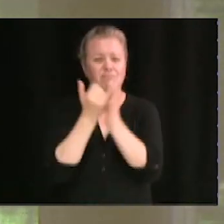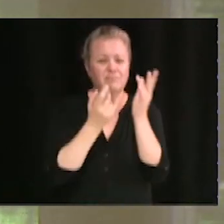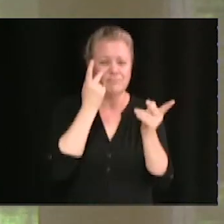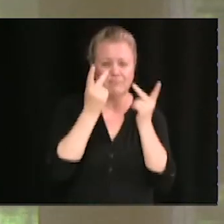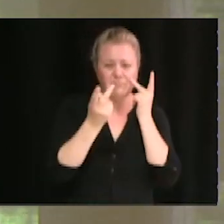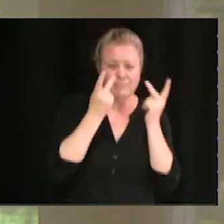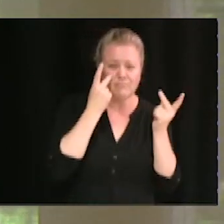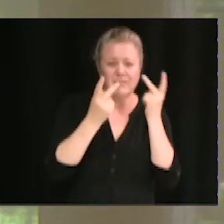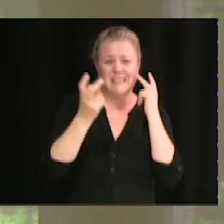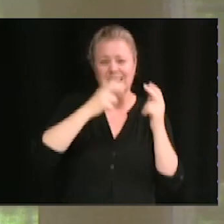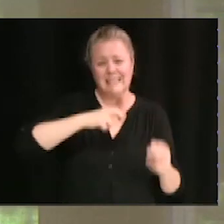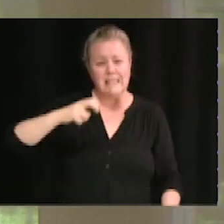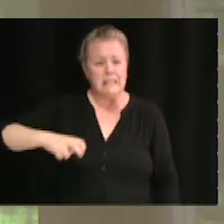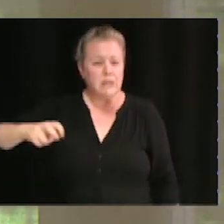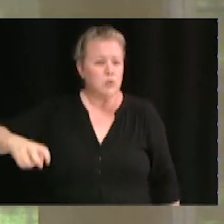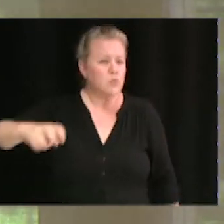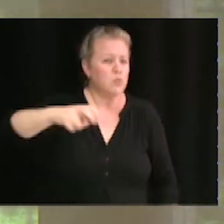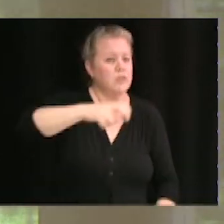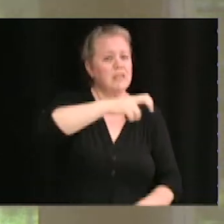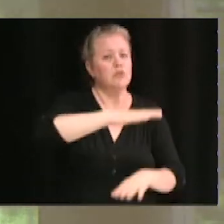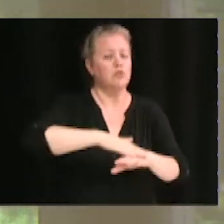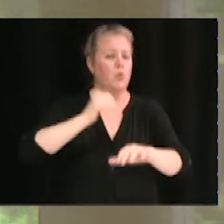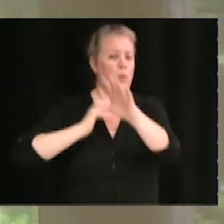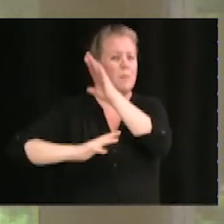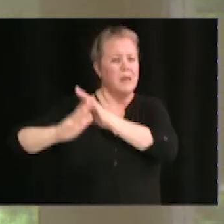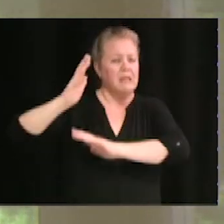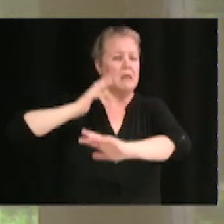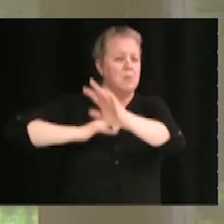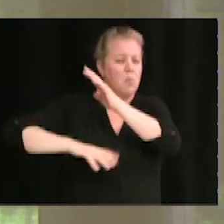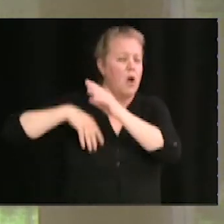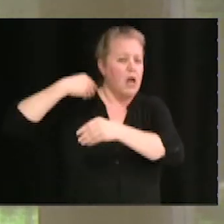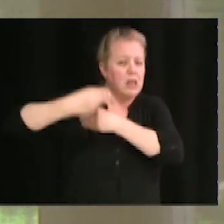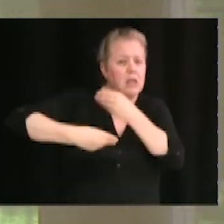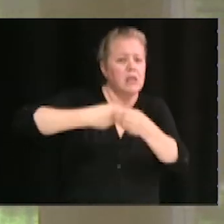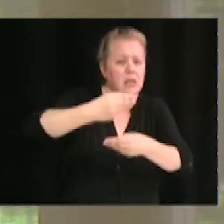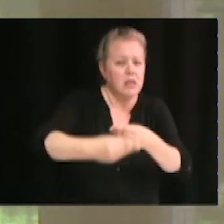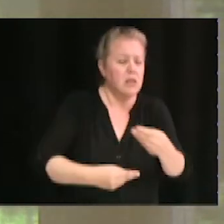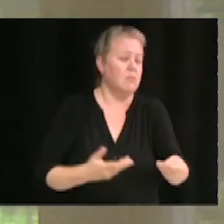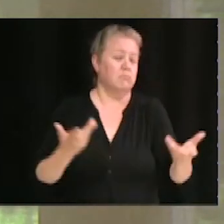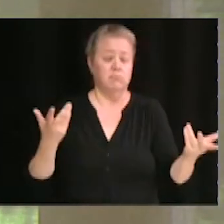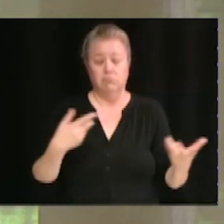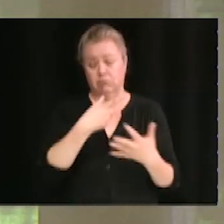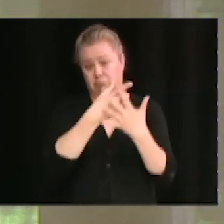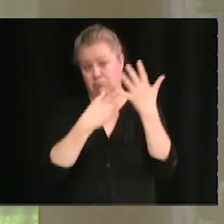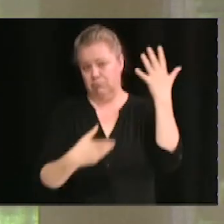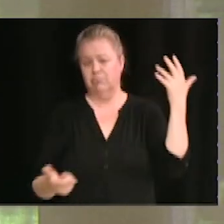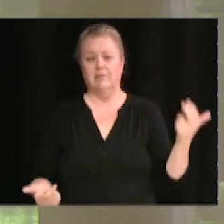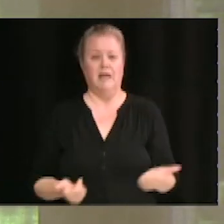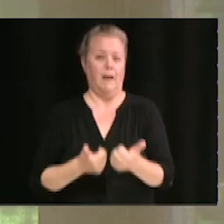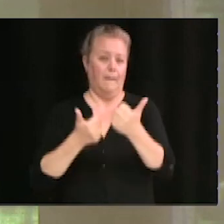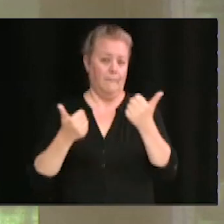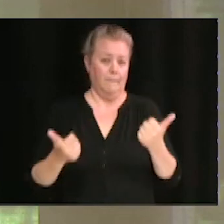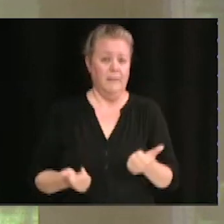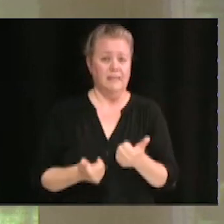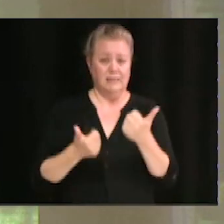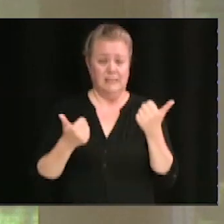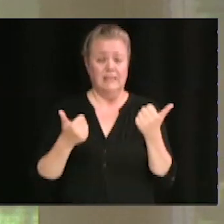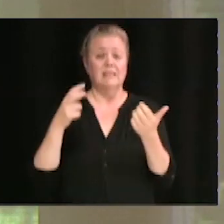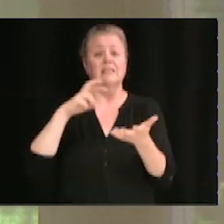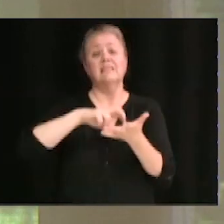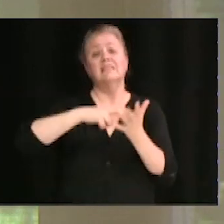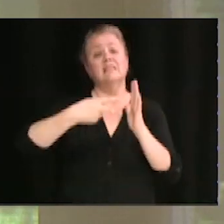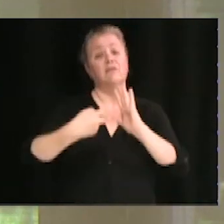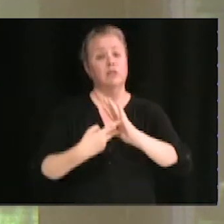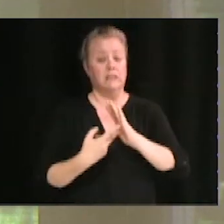cimetière. Il y tout ça au cours de l'été. Alors, ce qui s'en vient pour les prochaines activités, on va inclure quelques